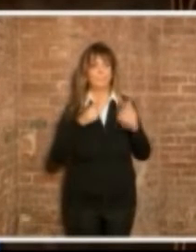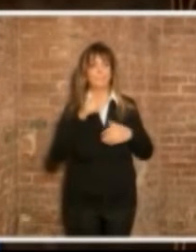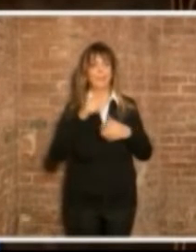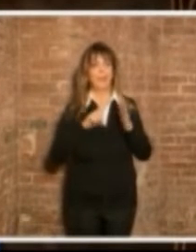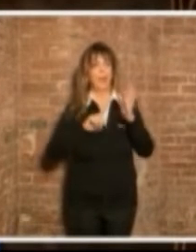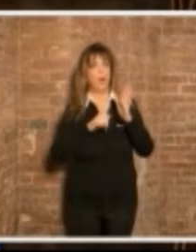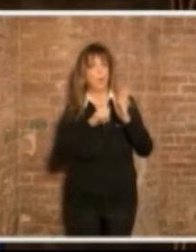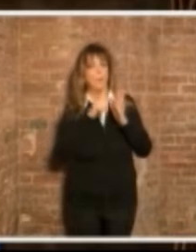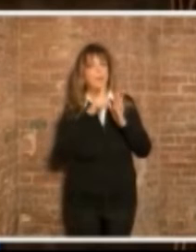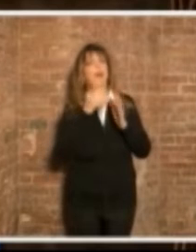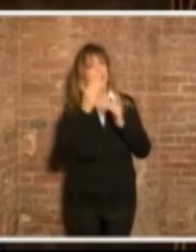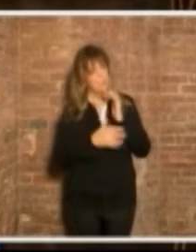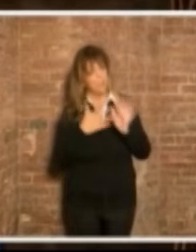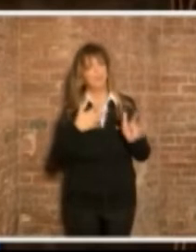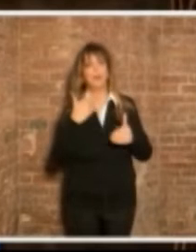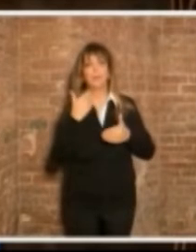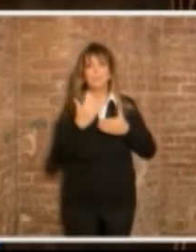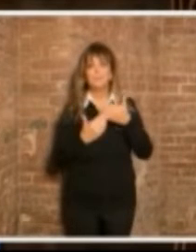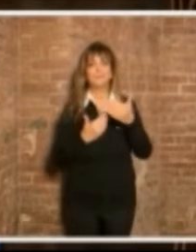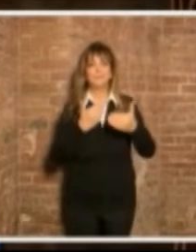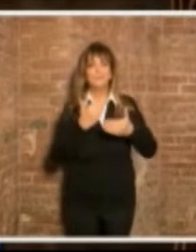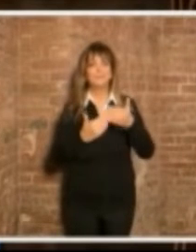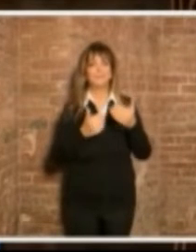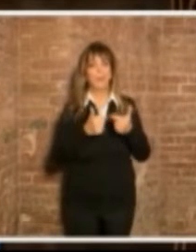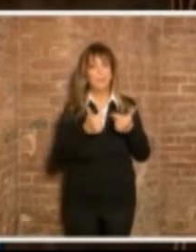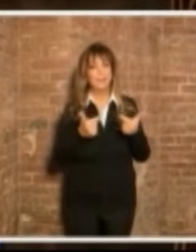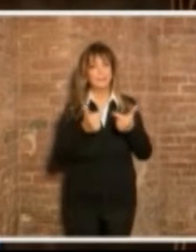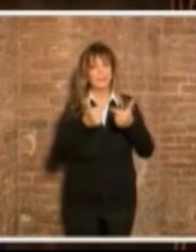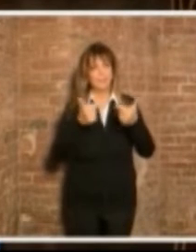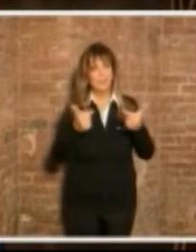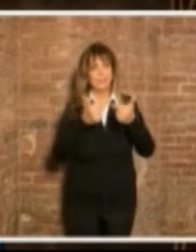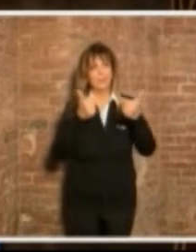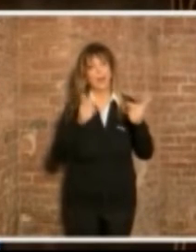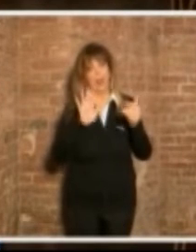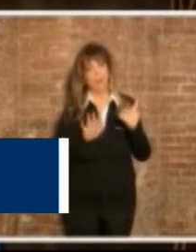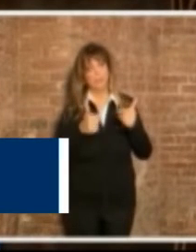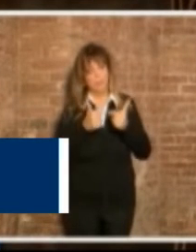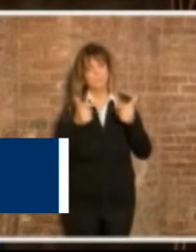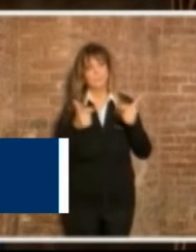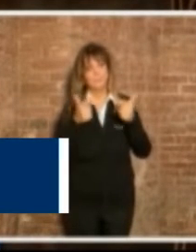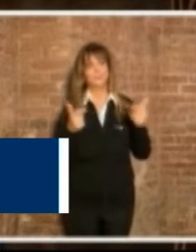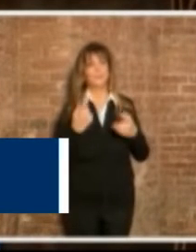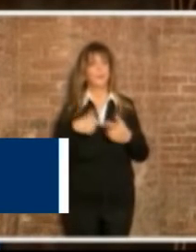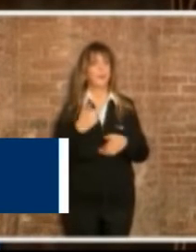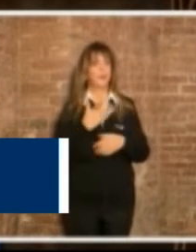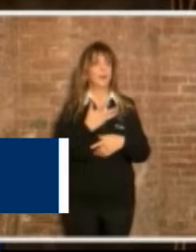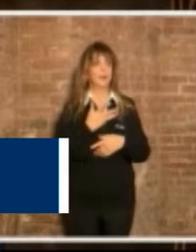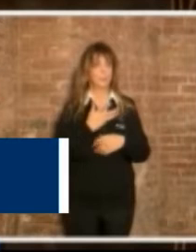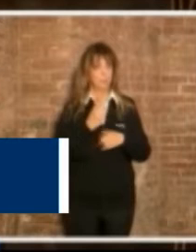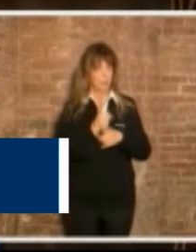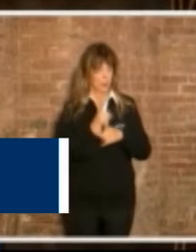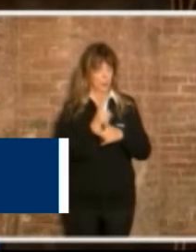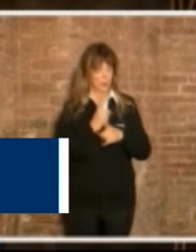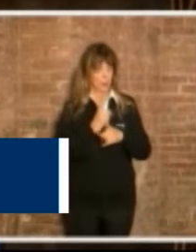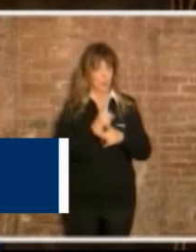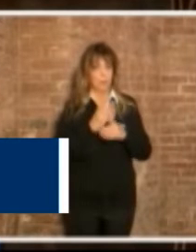limitato, ma progressivamente e lentamente costante. Questo ci richiama al dovere di osservare